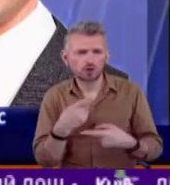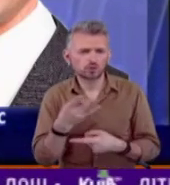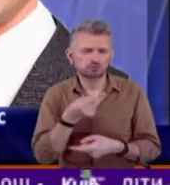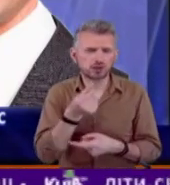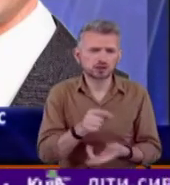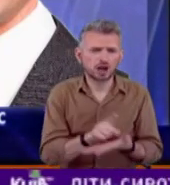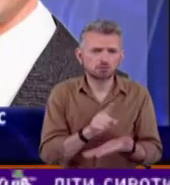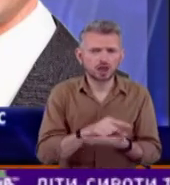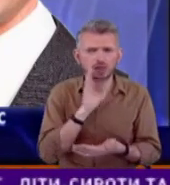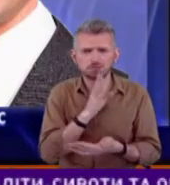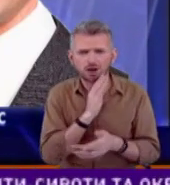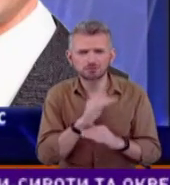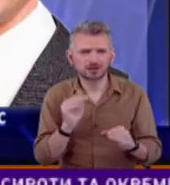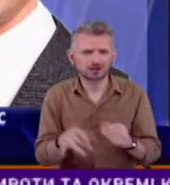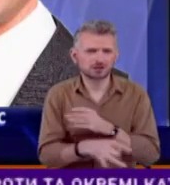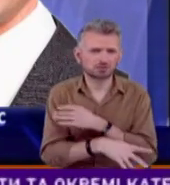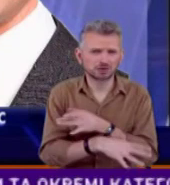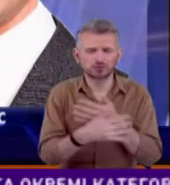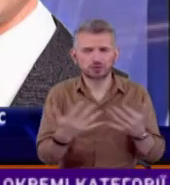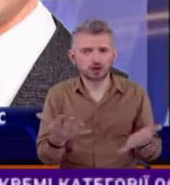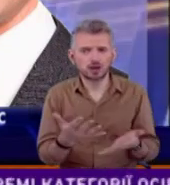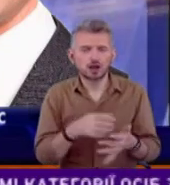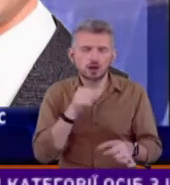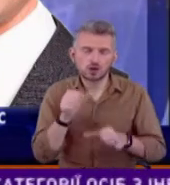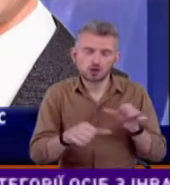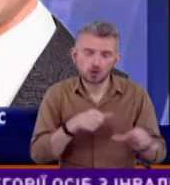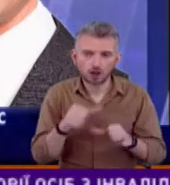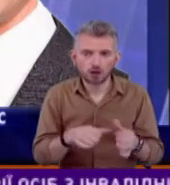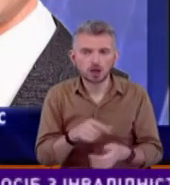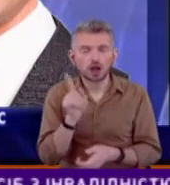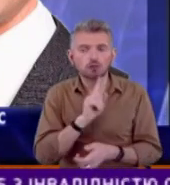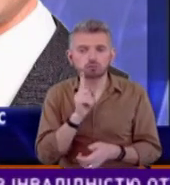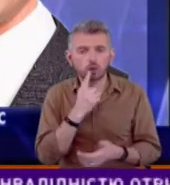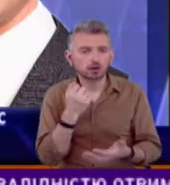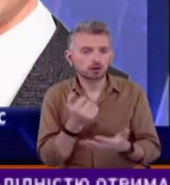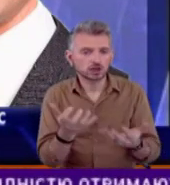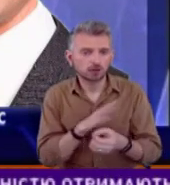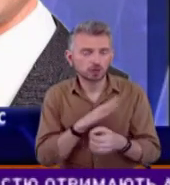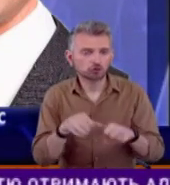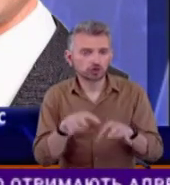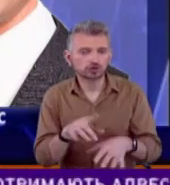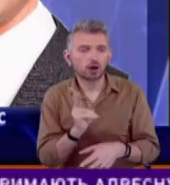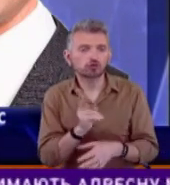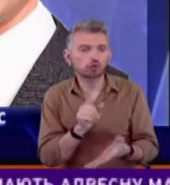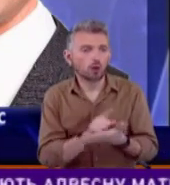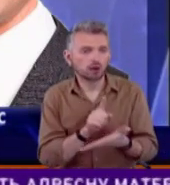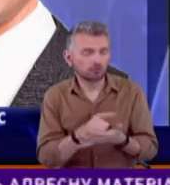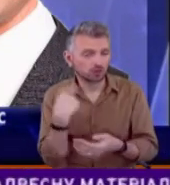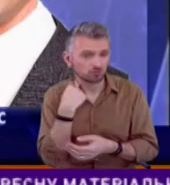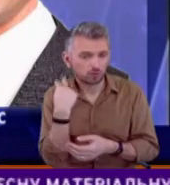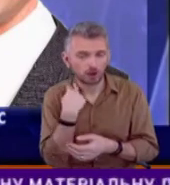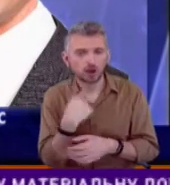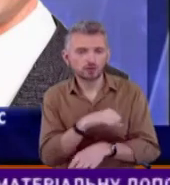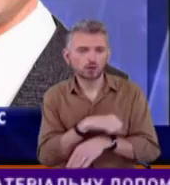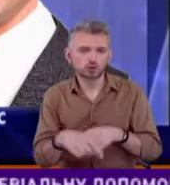заплатити, там мами, діти і так далі, і так далі. Роками йшли, аж допоки не прийнято було рішення, що аліменщики не виїжджають за